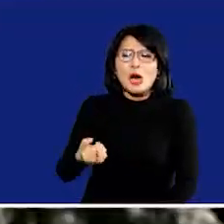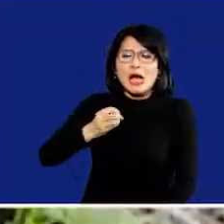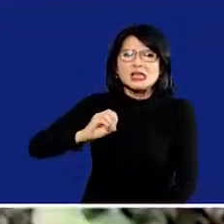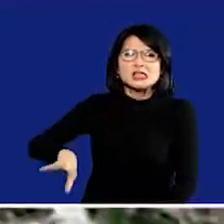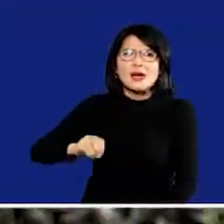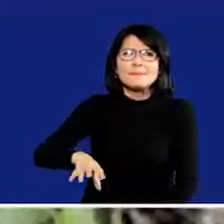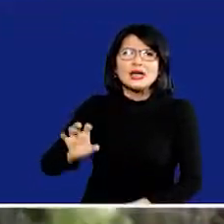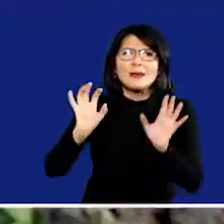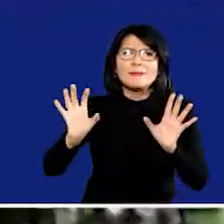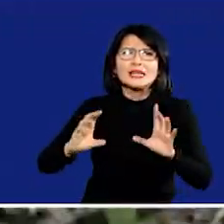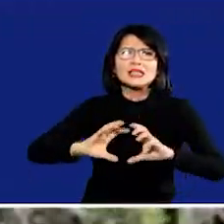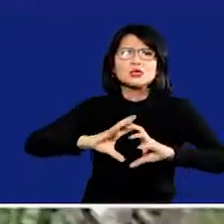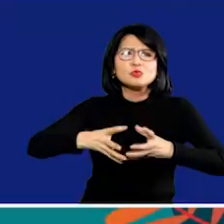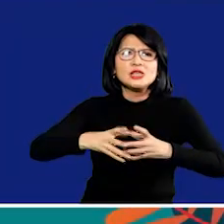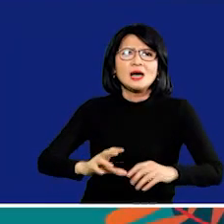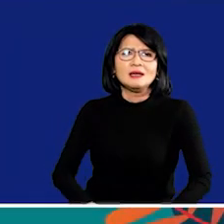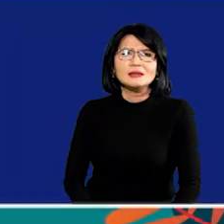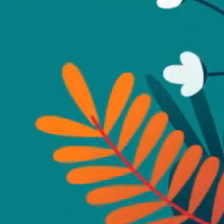penyumbang sampah terbesar di dunia.